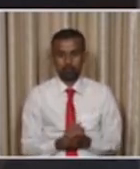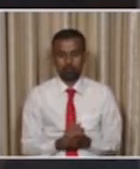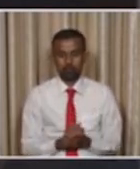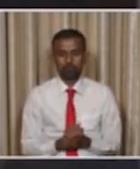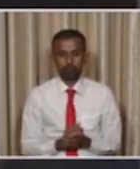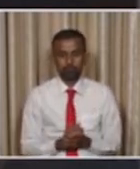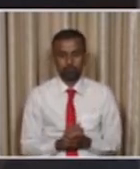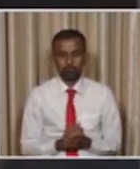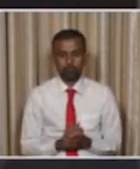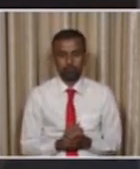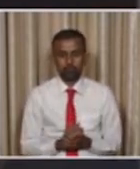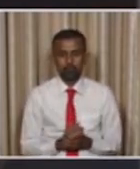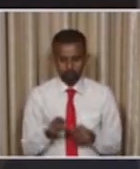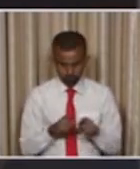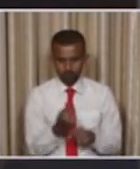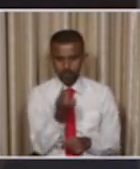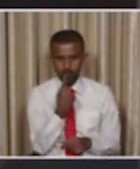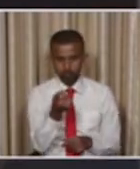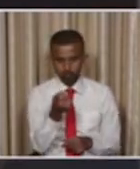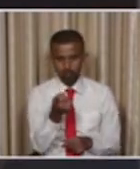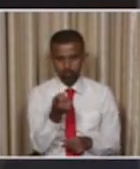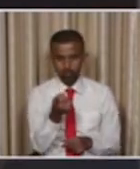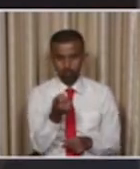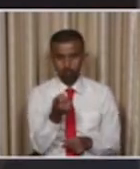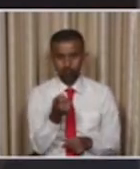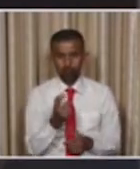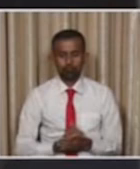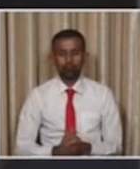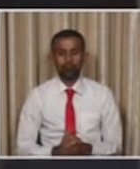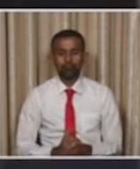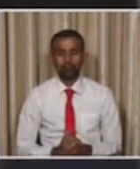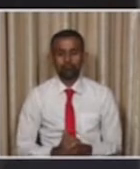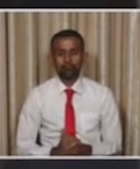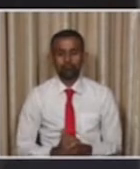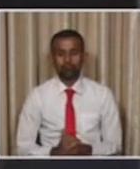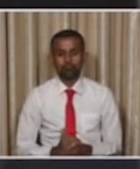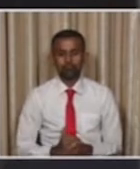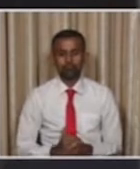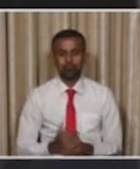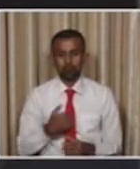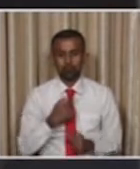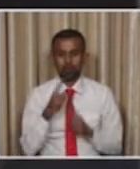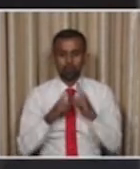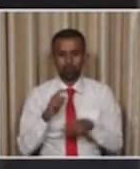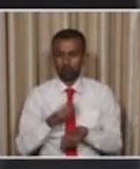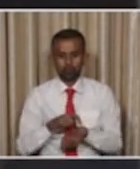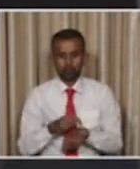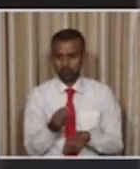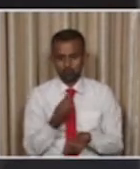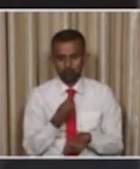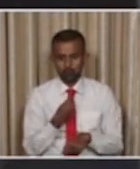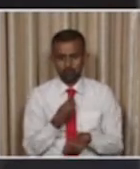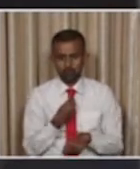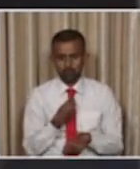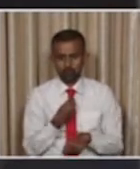ඉන්න. දැන් ඒකනේ කිව්වේ. හරි, පොඩක්. මට කතා කරන්න දෙන්නකෝ.